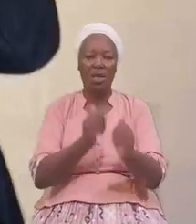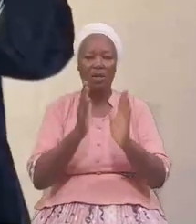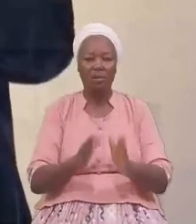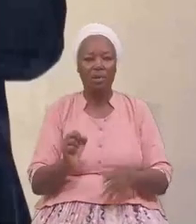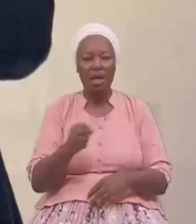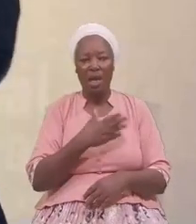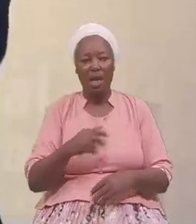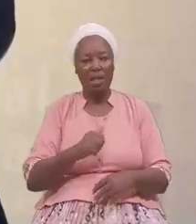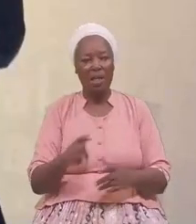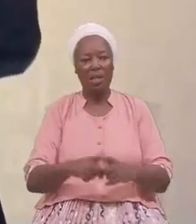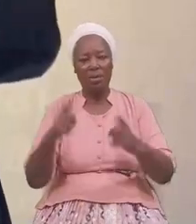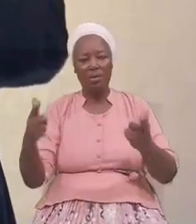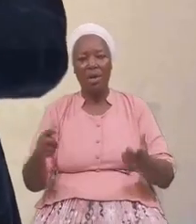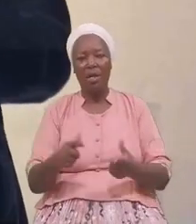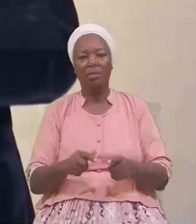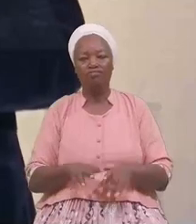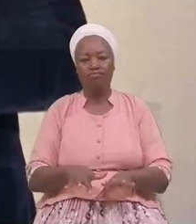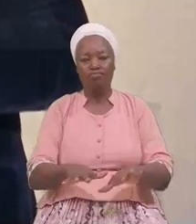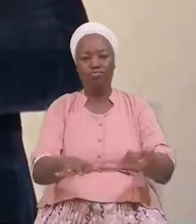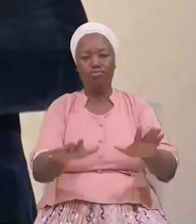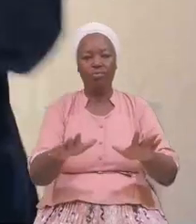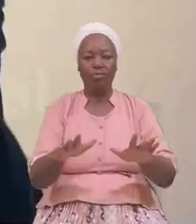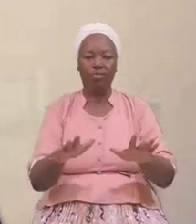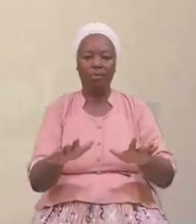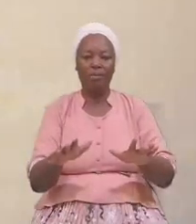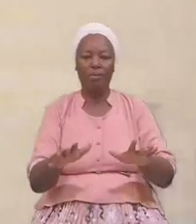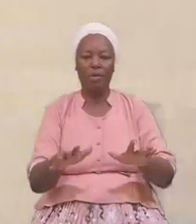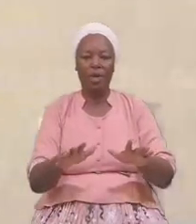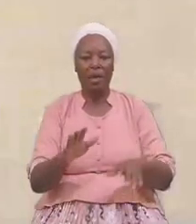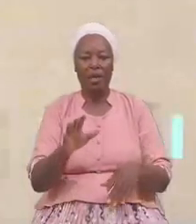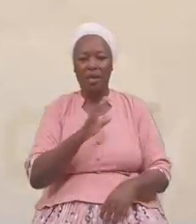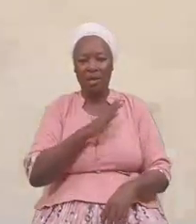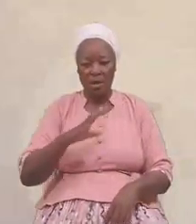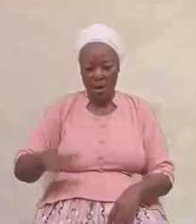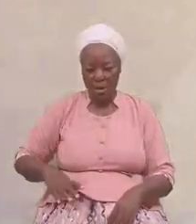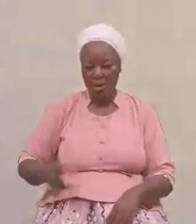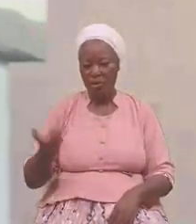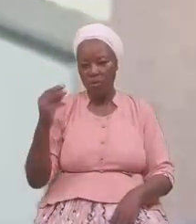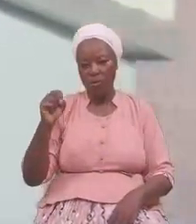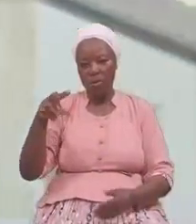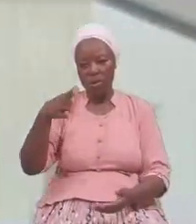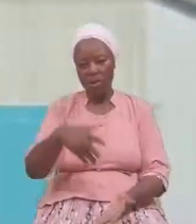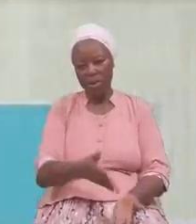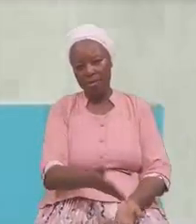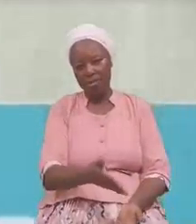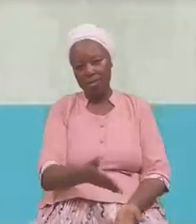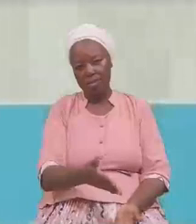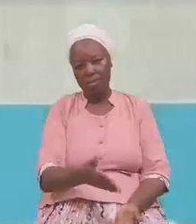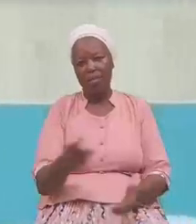foule, le fils de Timée, Christ était là, il est venu à